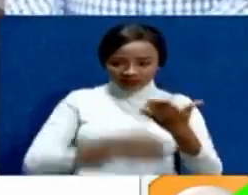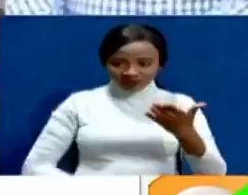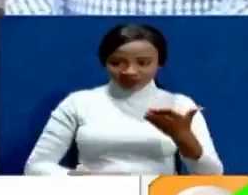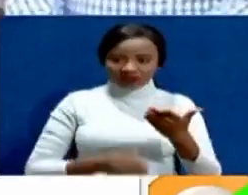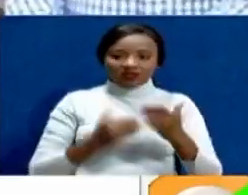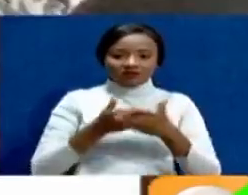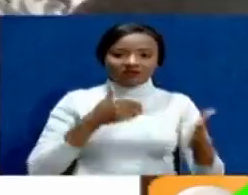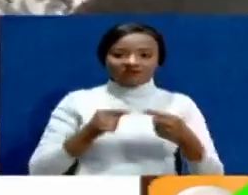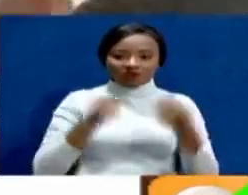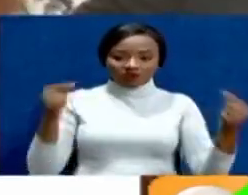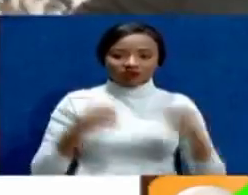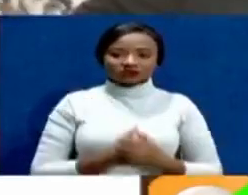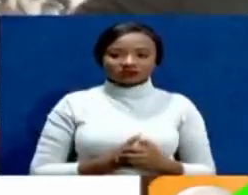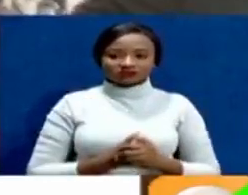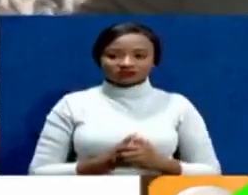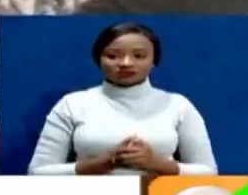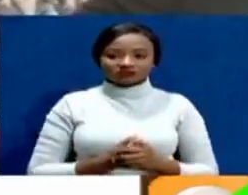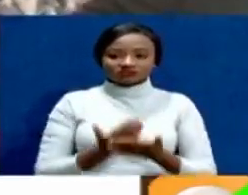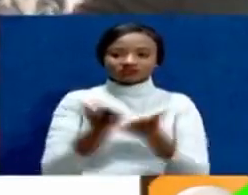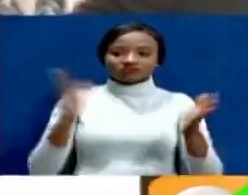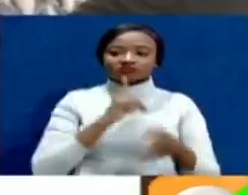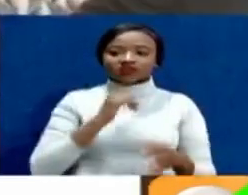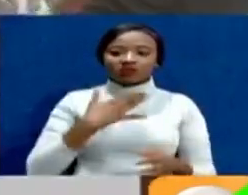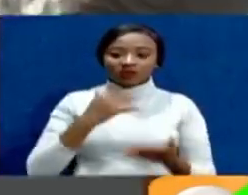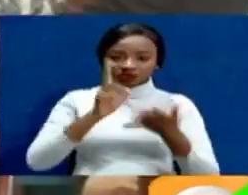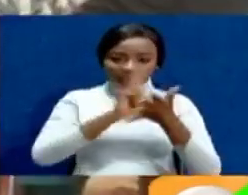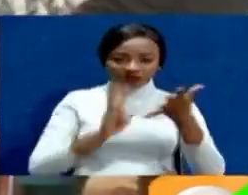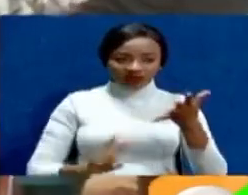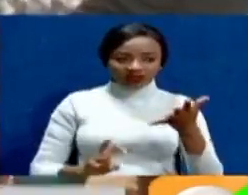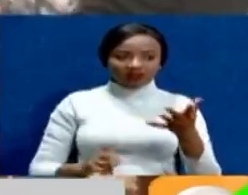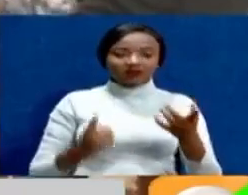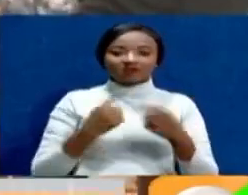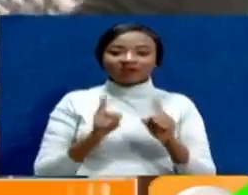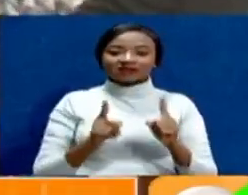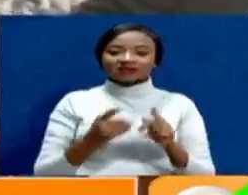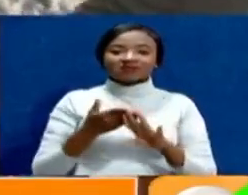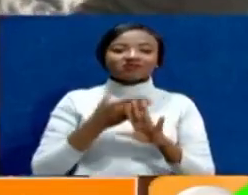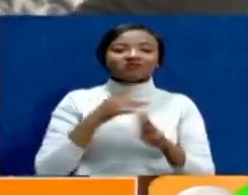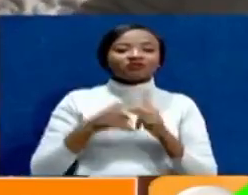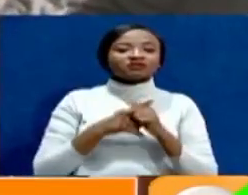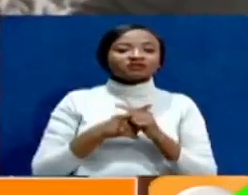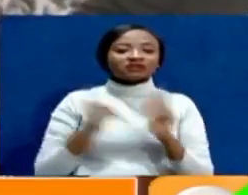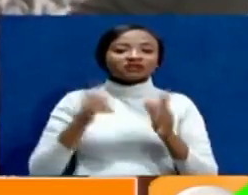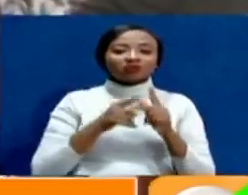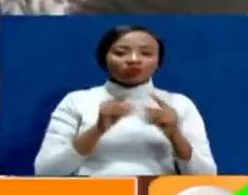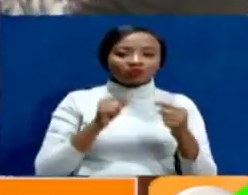au kuipinga. Wanasema wanataka kusoma, lakini walikuwa wameanza kupinga na kabla